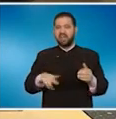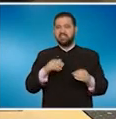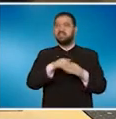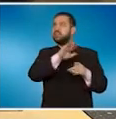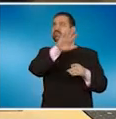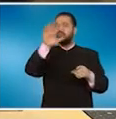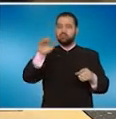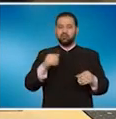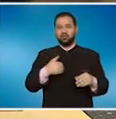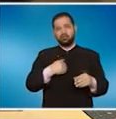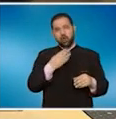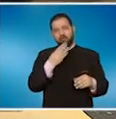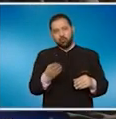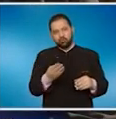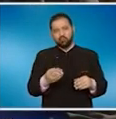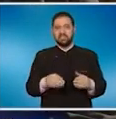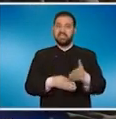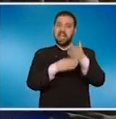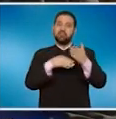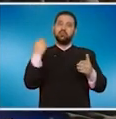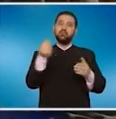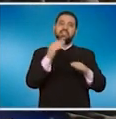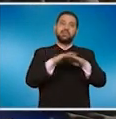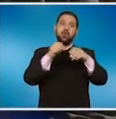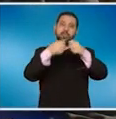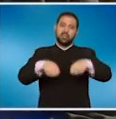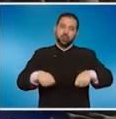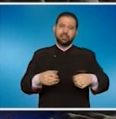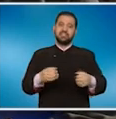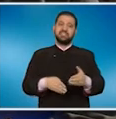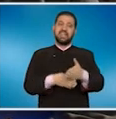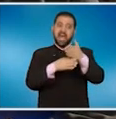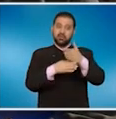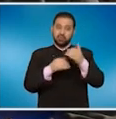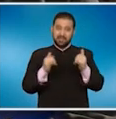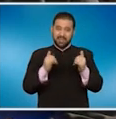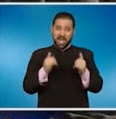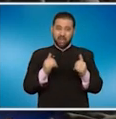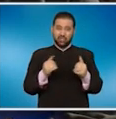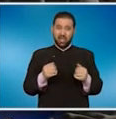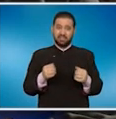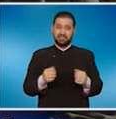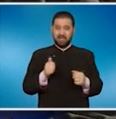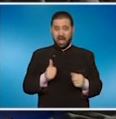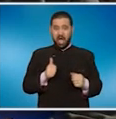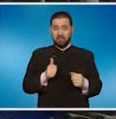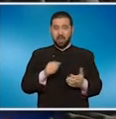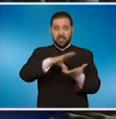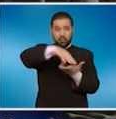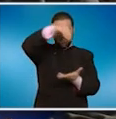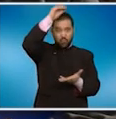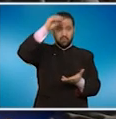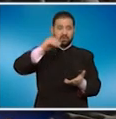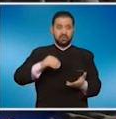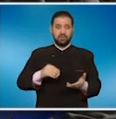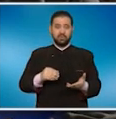care se află în văzduh. Și eu vă mulțumesc și să ne ajute Dumnezeu pe toți să folosim bine acest armament duhovnicesc